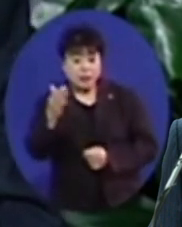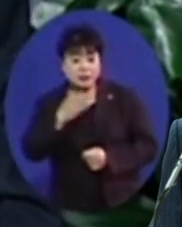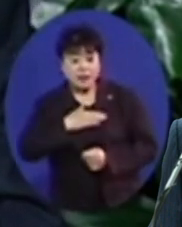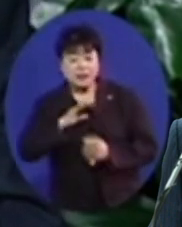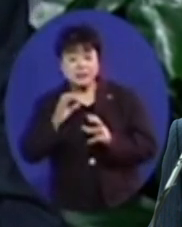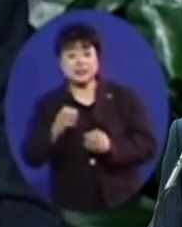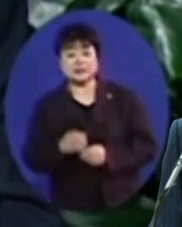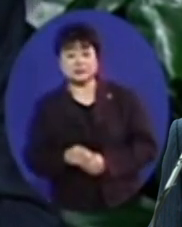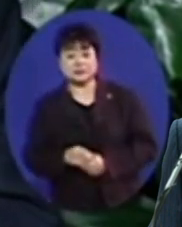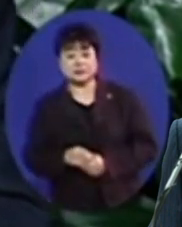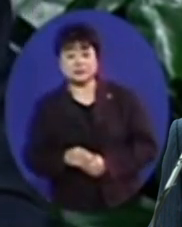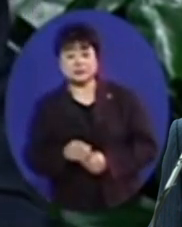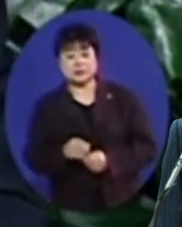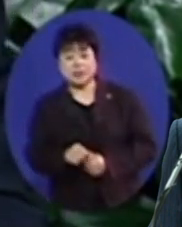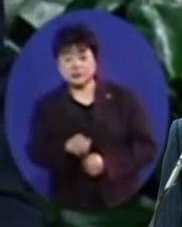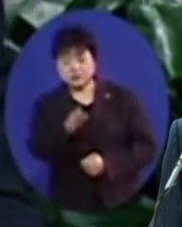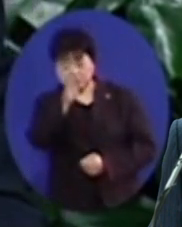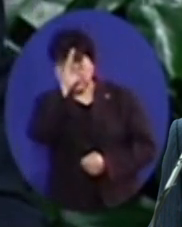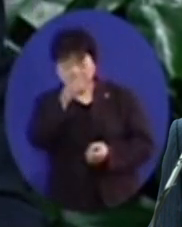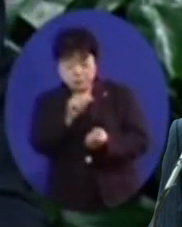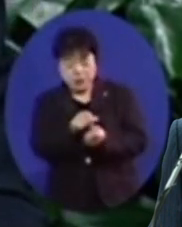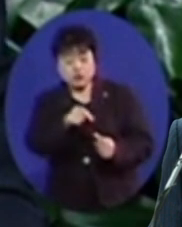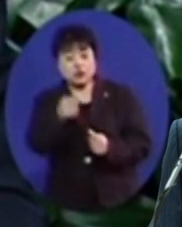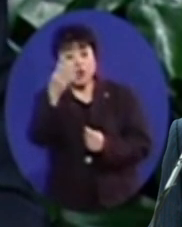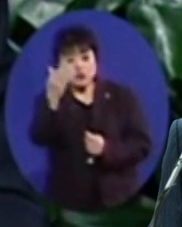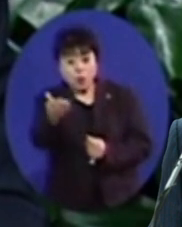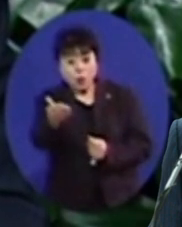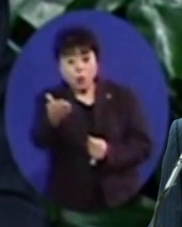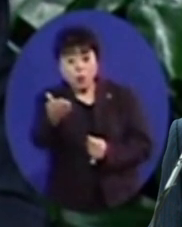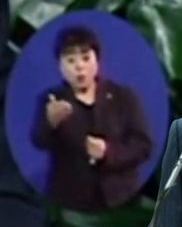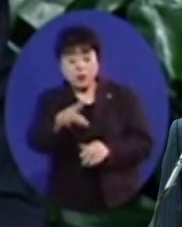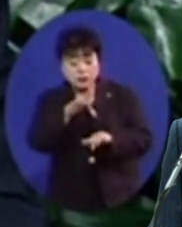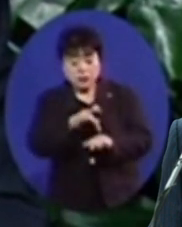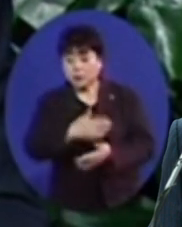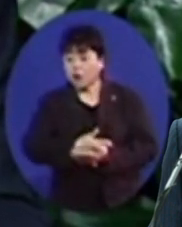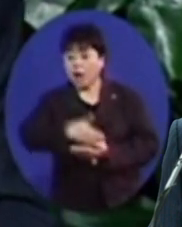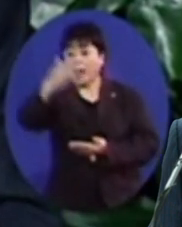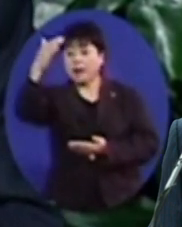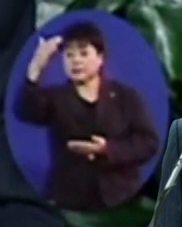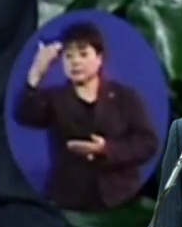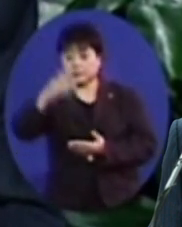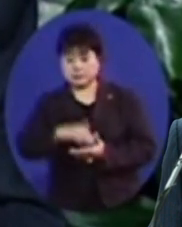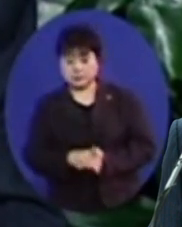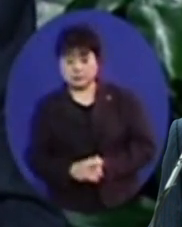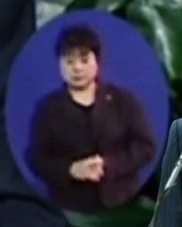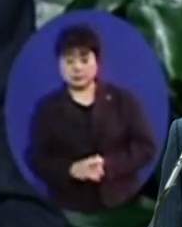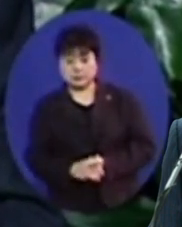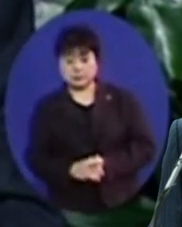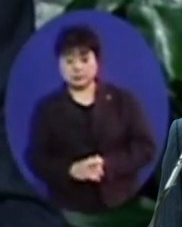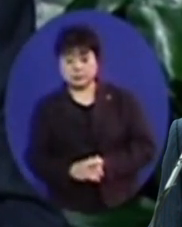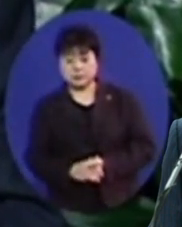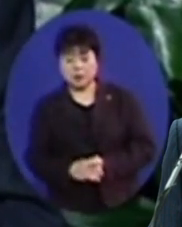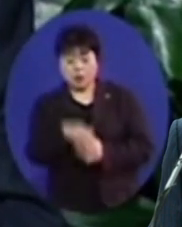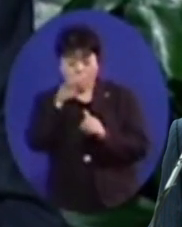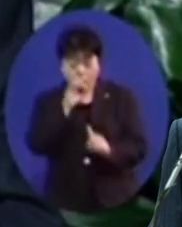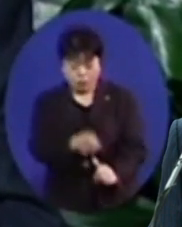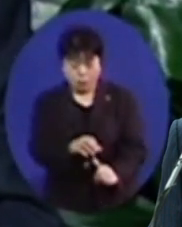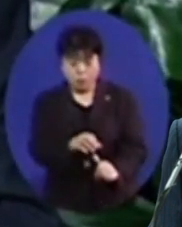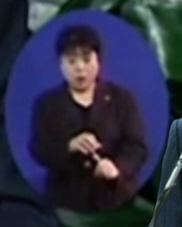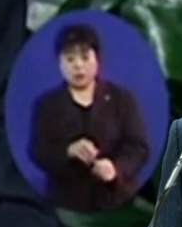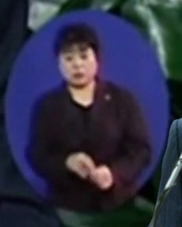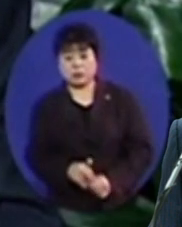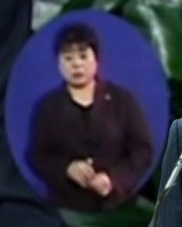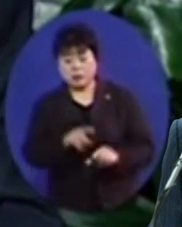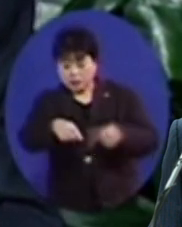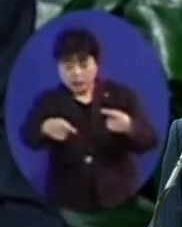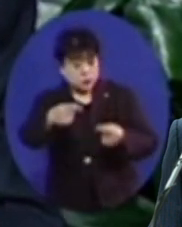새 사냥꾼의 올무에서와 극한 연병에서 건지신다. 그러므로 사탄아 물러가라. 아무리 올무에 나를 집어넣으려 해도 못